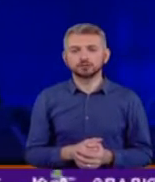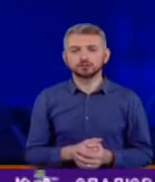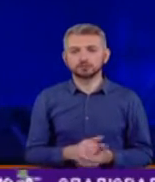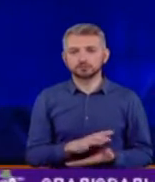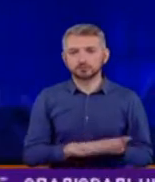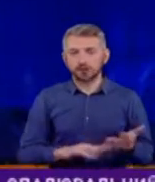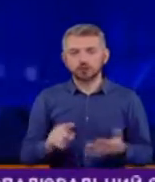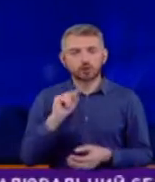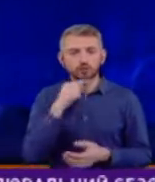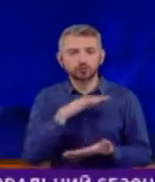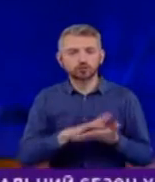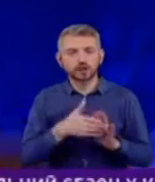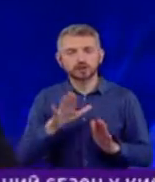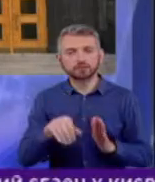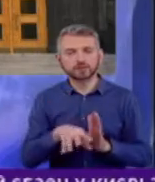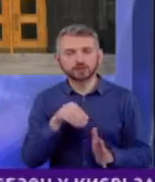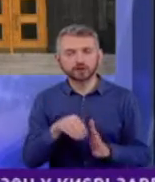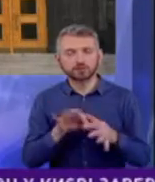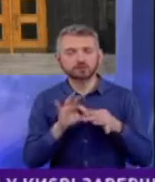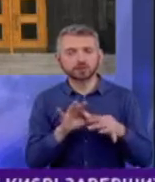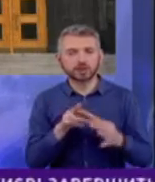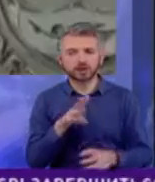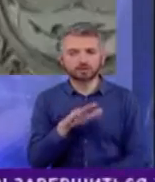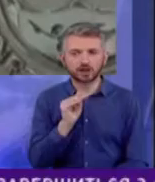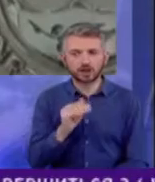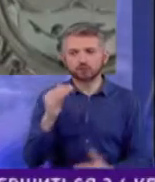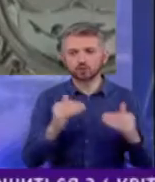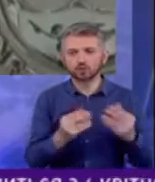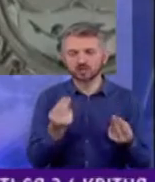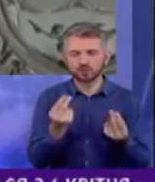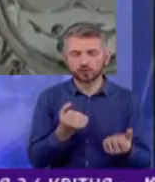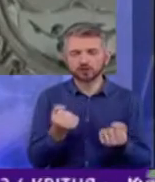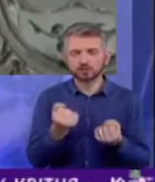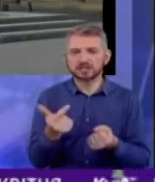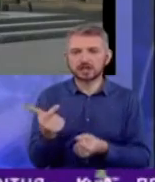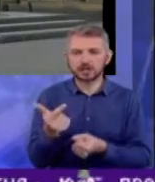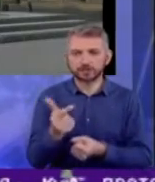далі? Економічна ситуація після виборів, співпраця з МВФ, курс валют, зміцнення гривні. Ми будемо